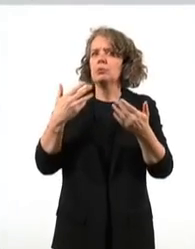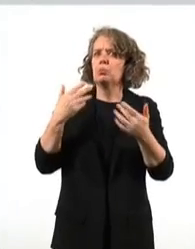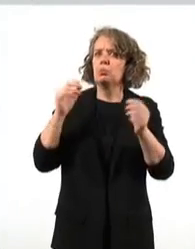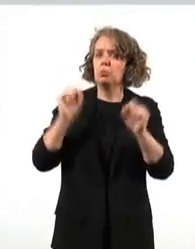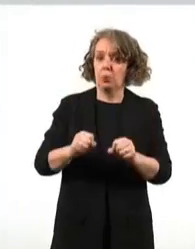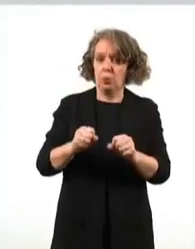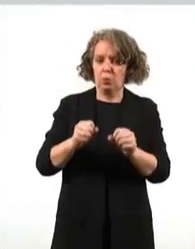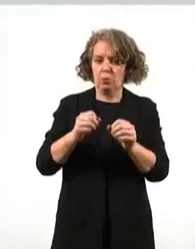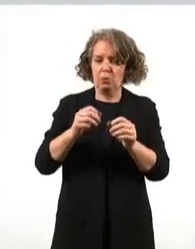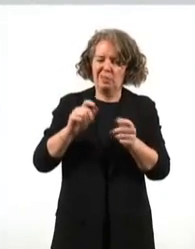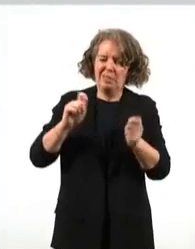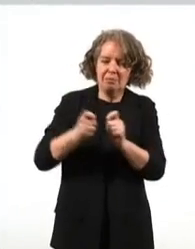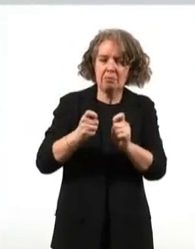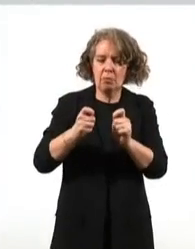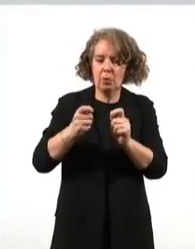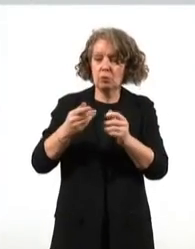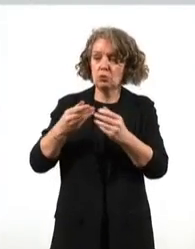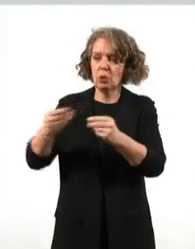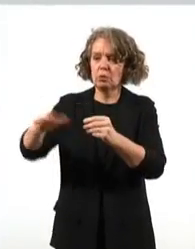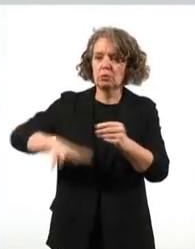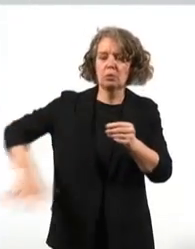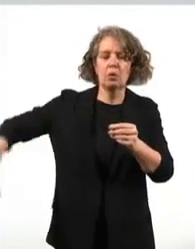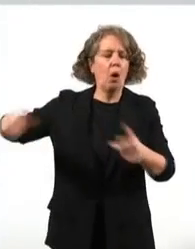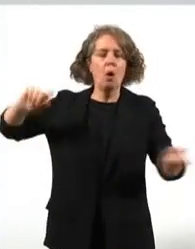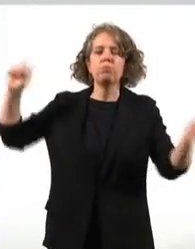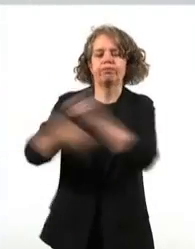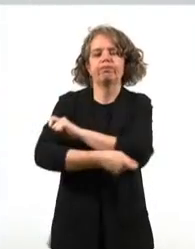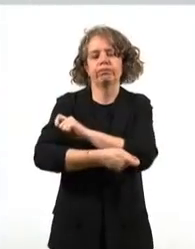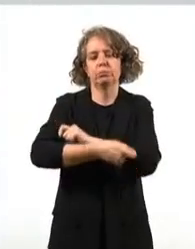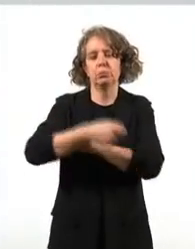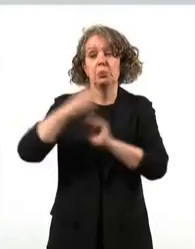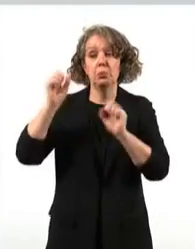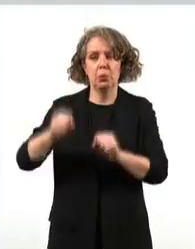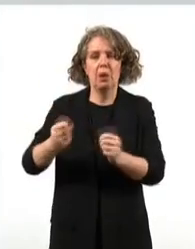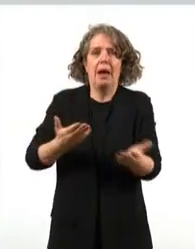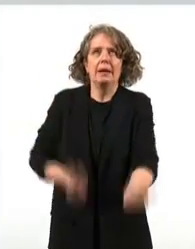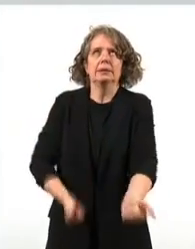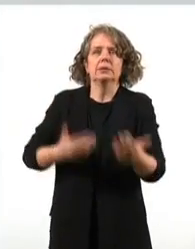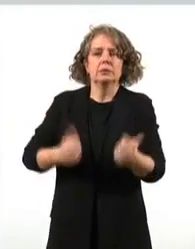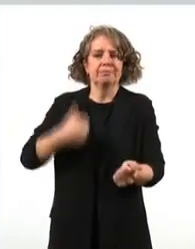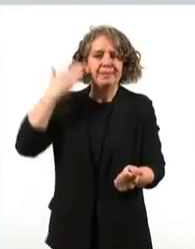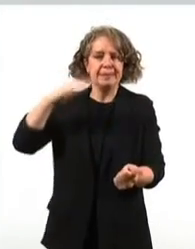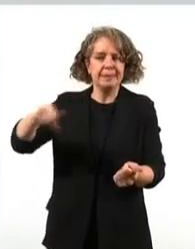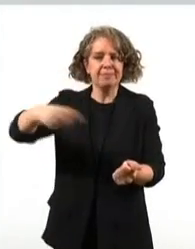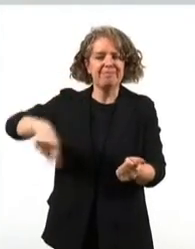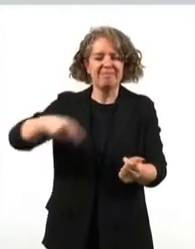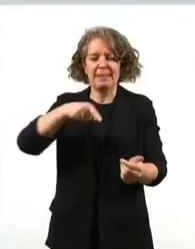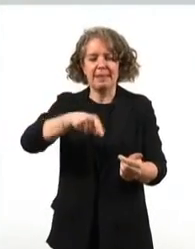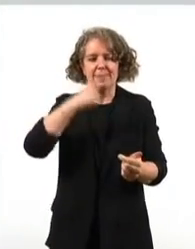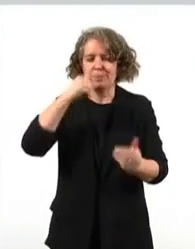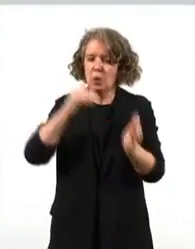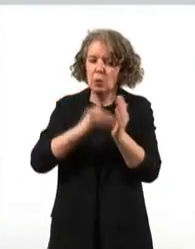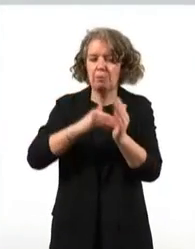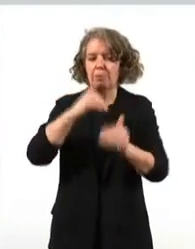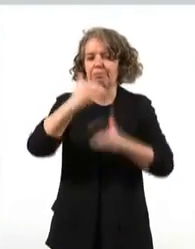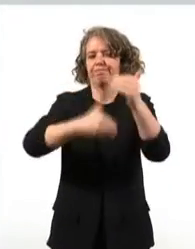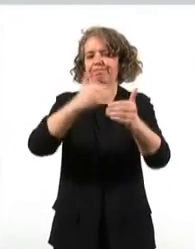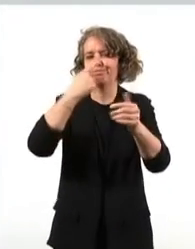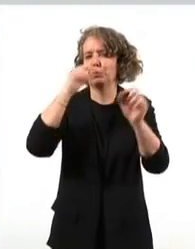et j'entends bien qu'il y a beaucoup d'attentes et je pense qu'on doit aussi avancer sur cette question du permis de conduire. Le sujet du logement,